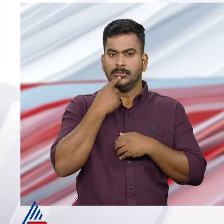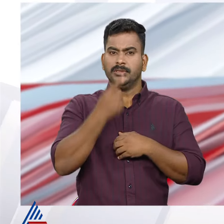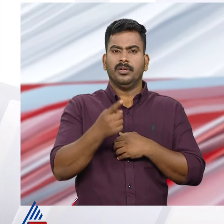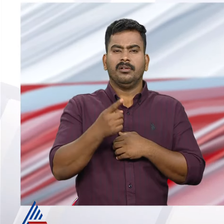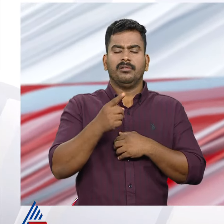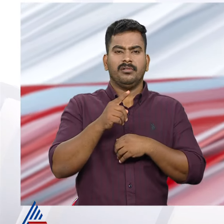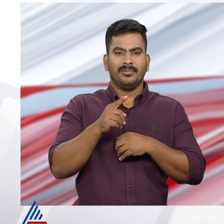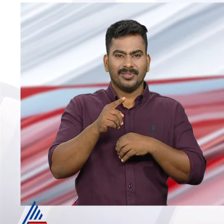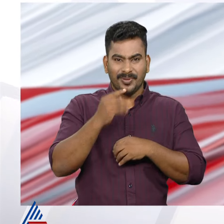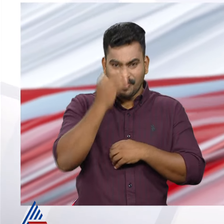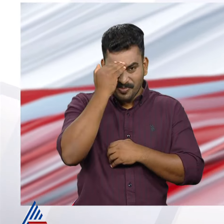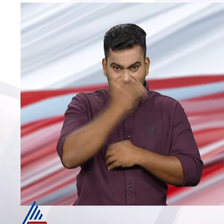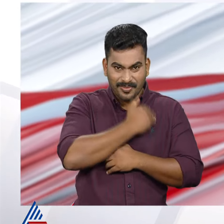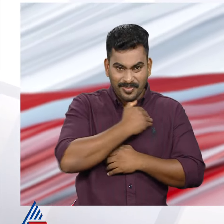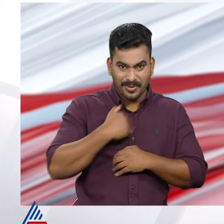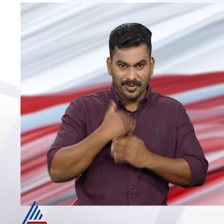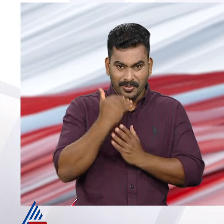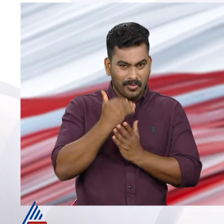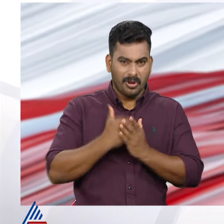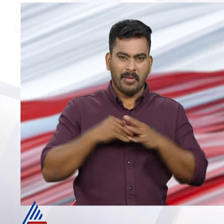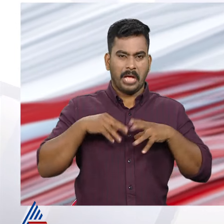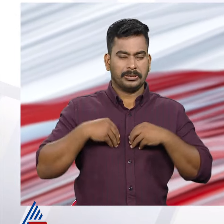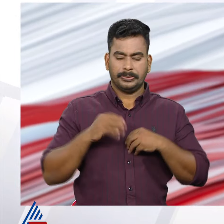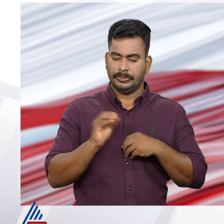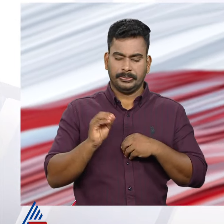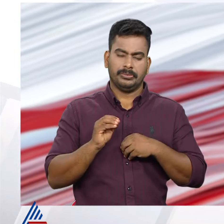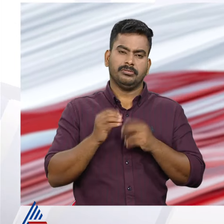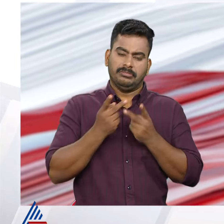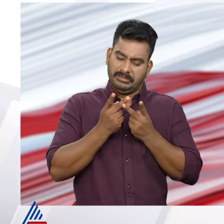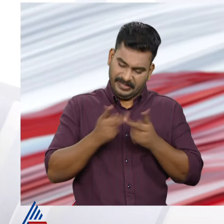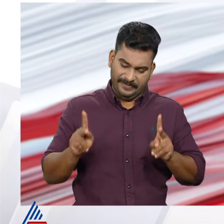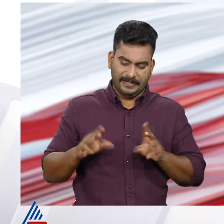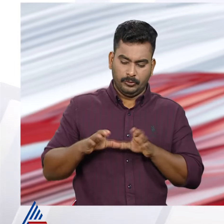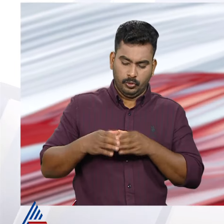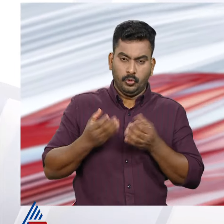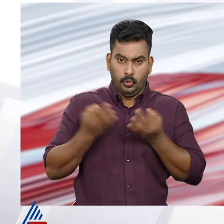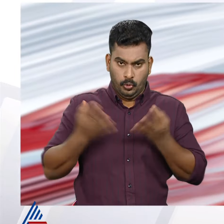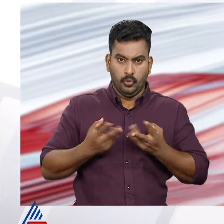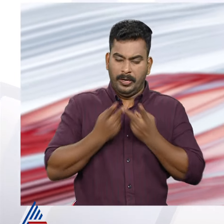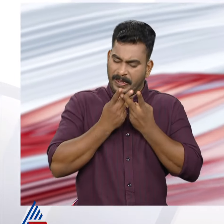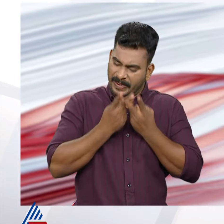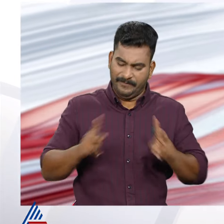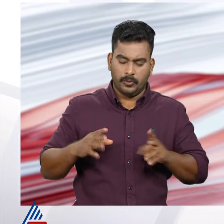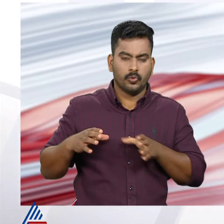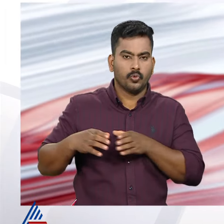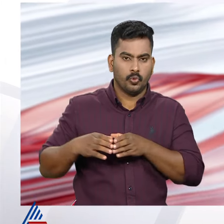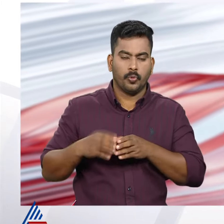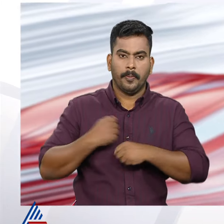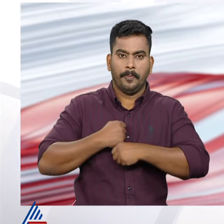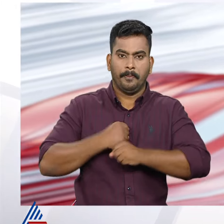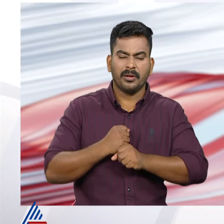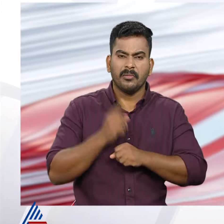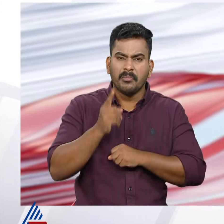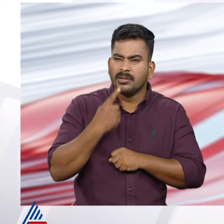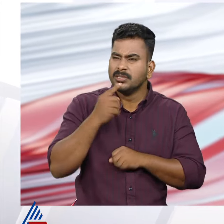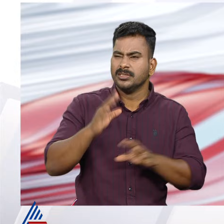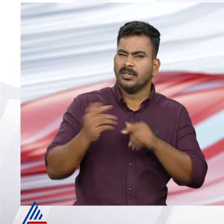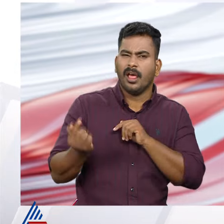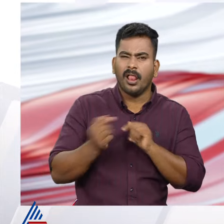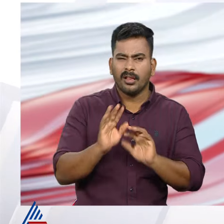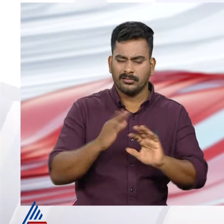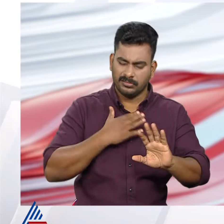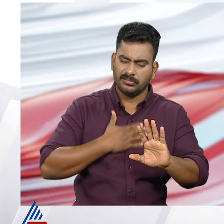എറണാകുളം അങ്കമാലി അതിരൂപതയിലെ വൈദിക സമിതി നിലപാട് വ്യക്തമാക്കിയ സാഹചര്യത്തിലാണ് യോഗം. കടുത്ത നടപടി പാടില്ലെന്നും സമവായം വേണമെന്നും ഏതാനും ബിഷപ്പുമാർ